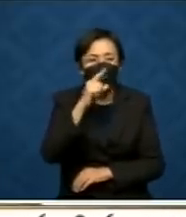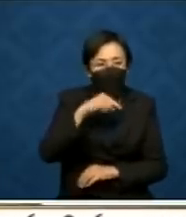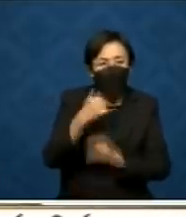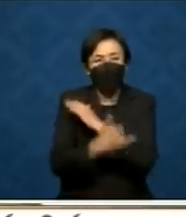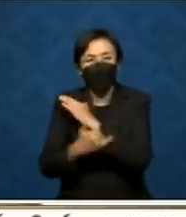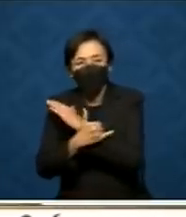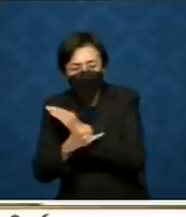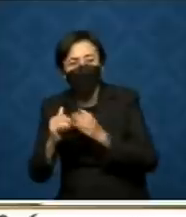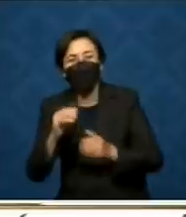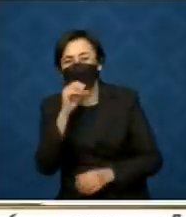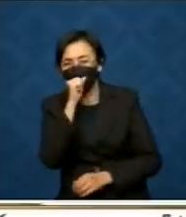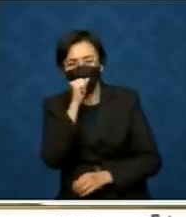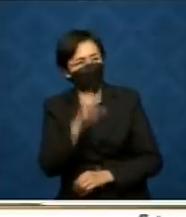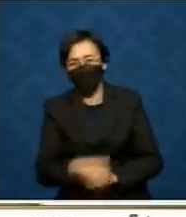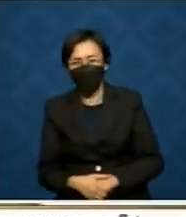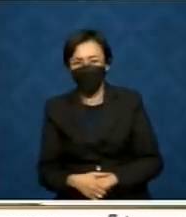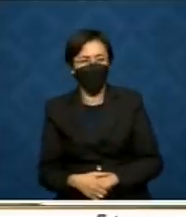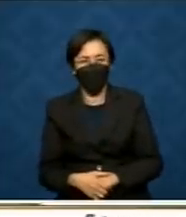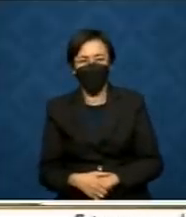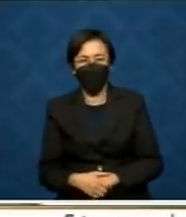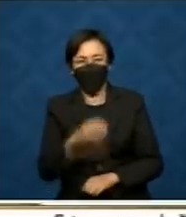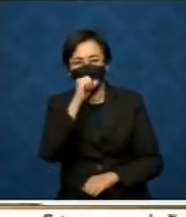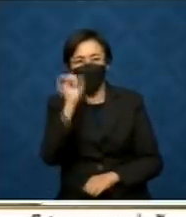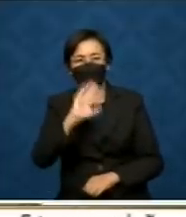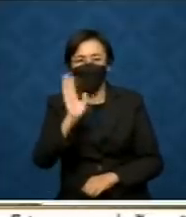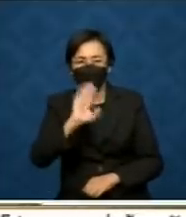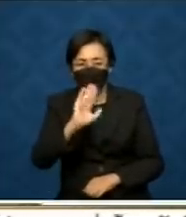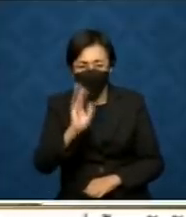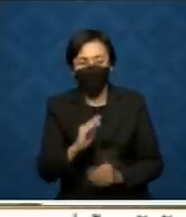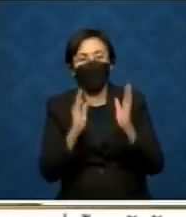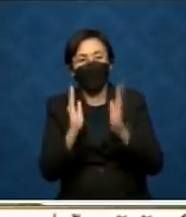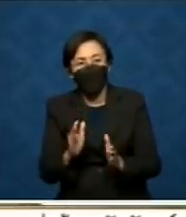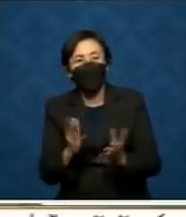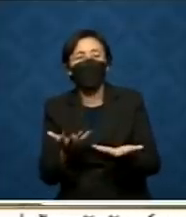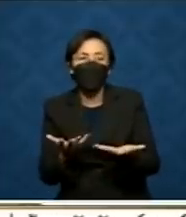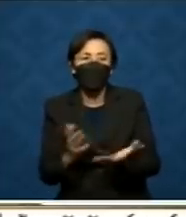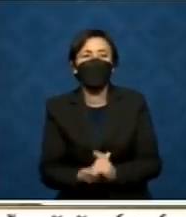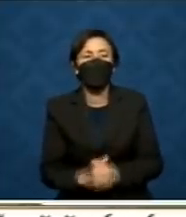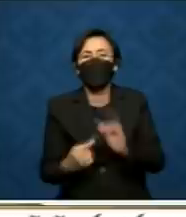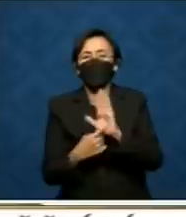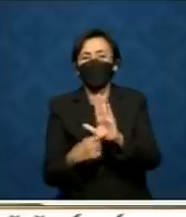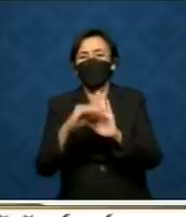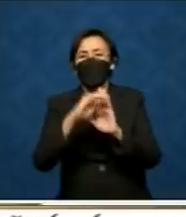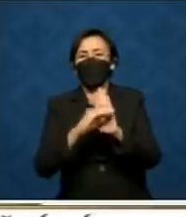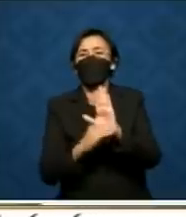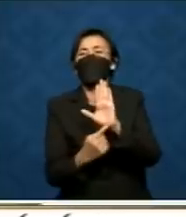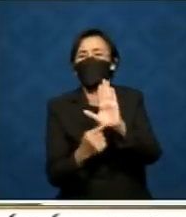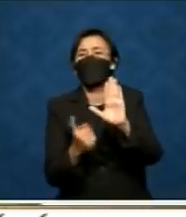กี่หรอกรับยังไงมันก็มีช่องที่จะคนบริสุทธิ์มีช่องดีแคร์มีช่องแสดงได้